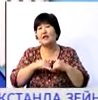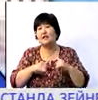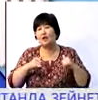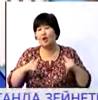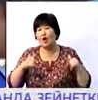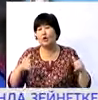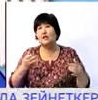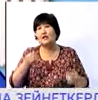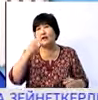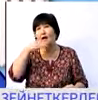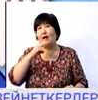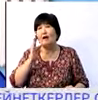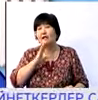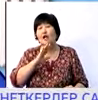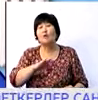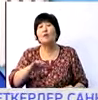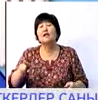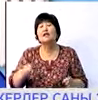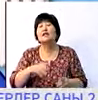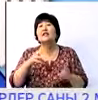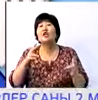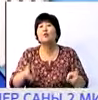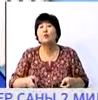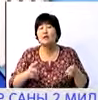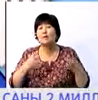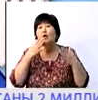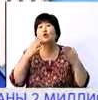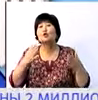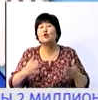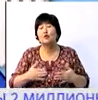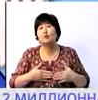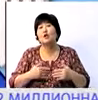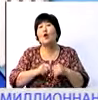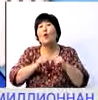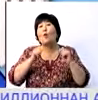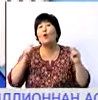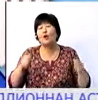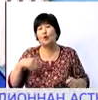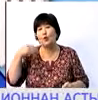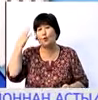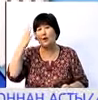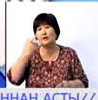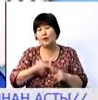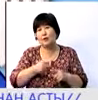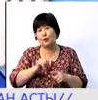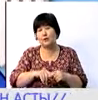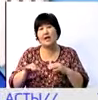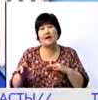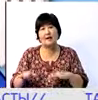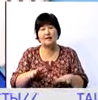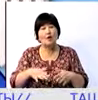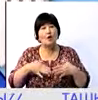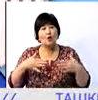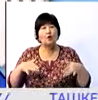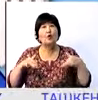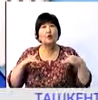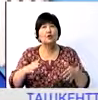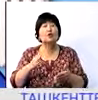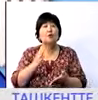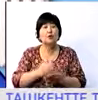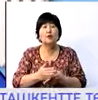және ата-аналардың балаларға деген мейірімділігін, сүйіспеншілігін ояту мақсатында міне бүгін осы іс-шараны үлкен қолып өткізіп